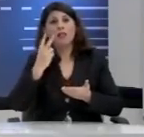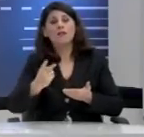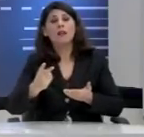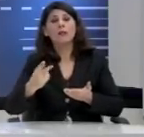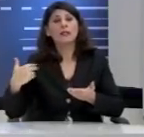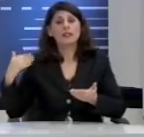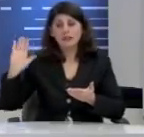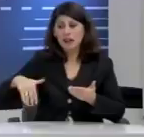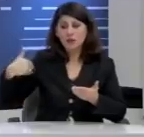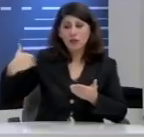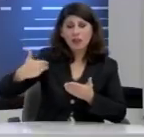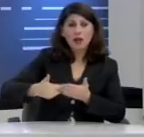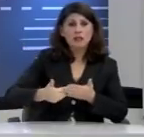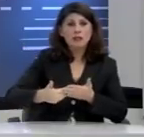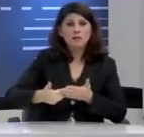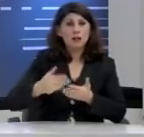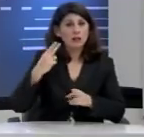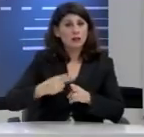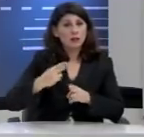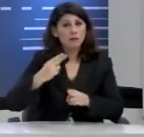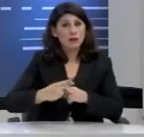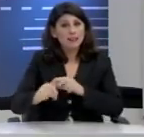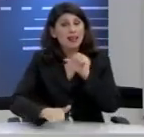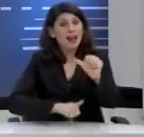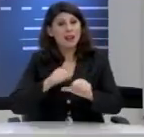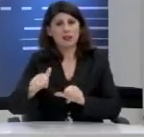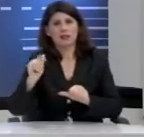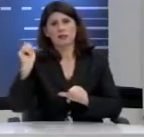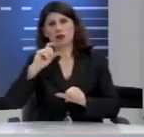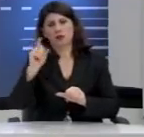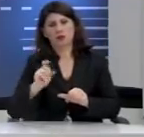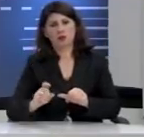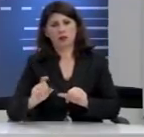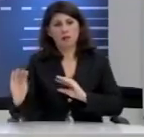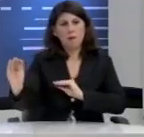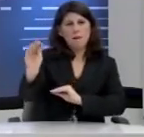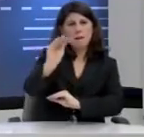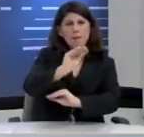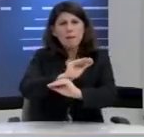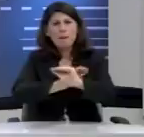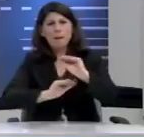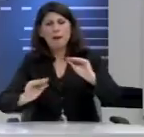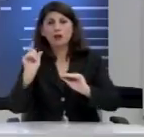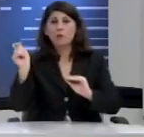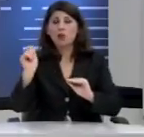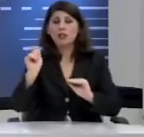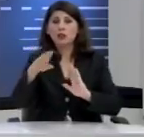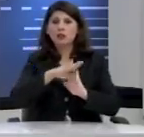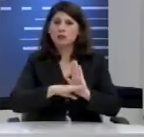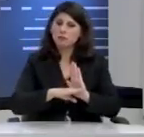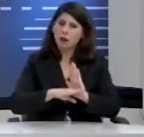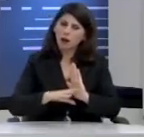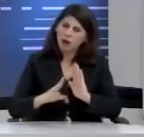έχει επισυμβεί μια πάρα πολύ σημαντική τομή στην πολιτική ζωή του τόπου. Και αναδιατάσσεται το πολιτικό σύστημα. Βρέθηκε